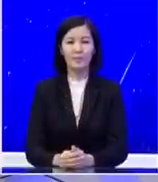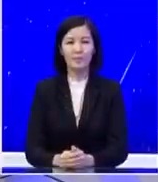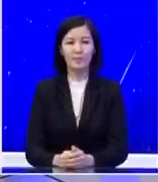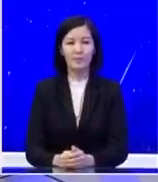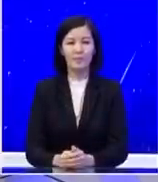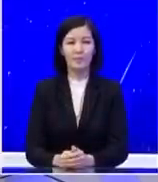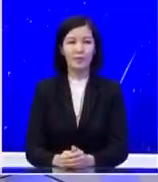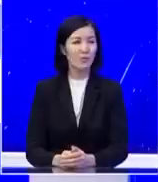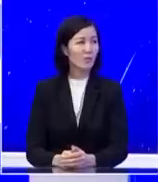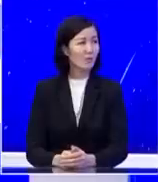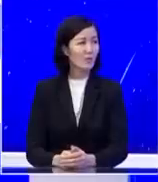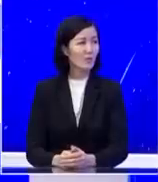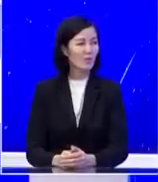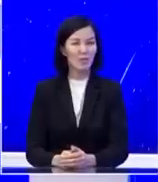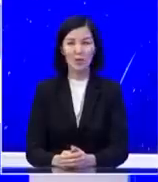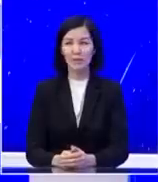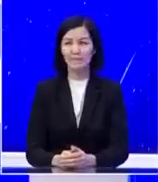Жұмасқызы.